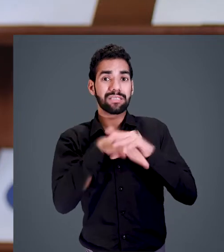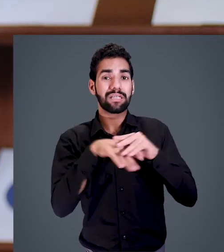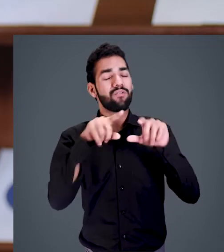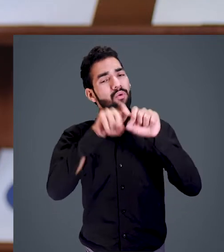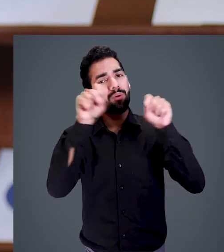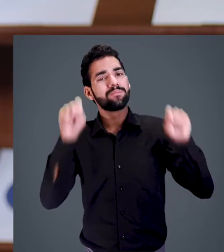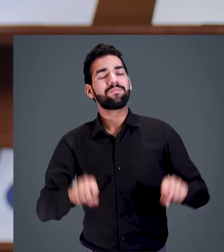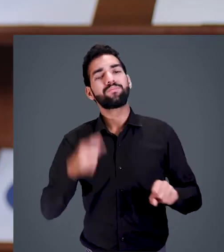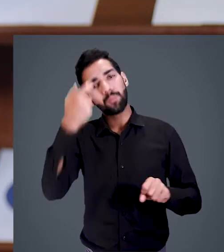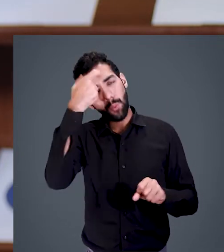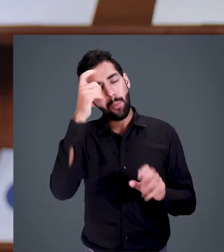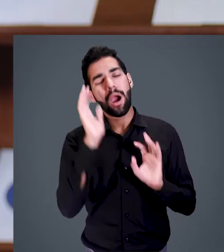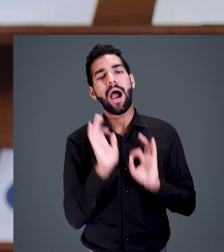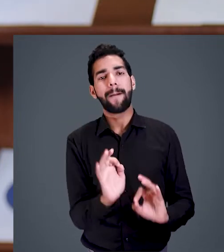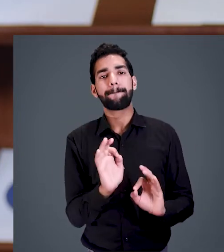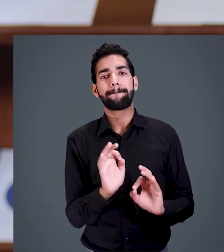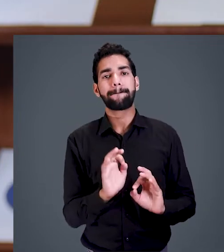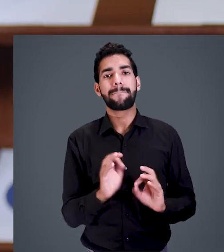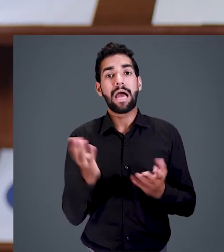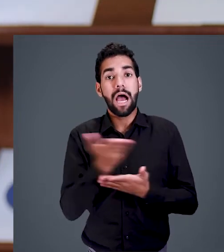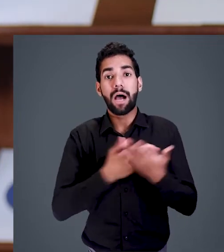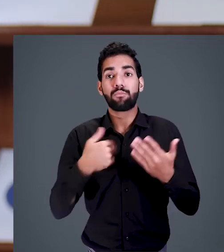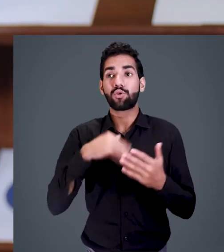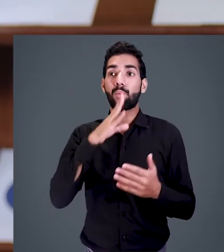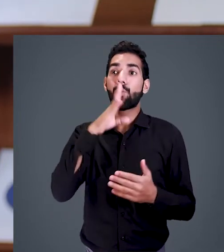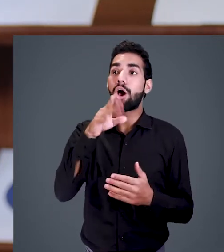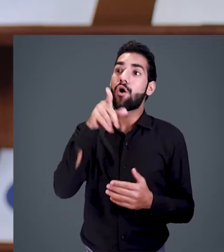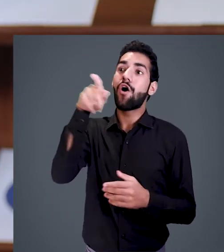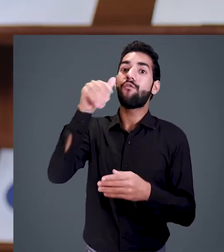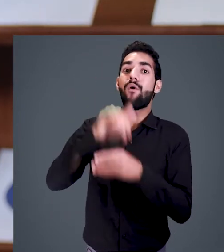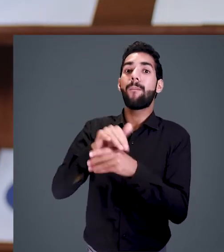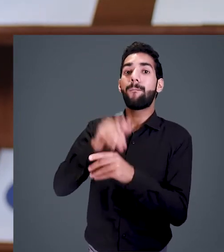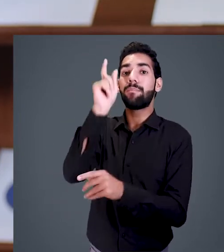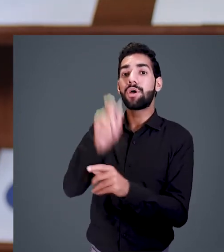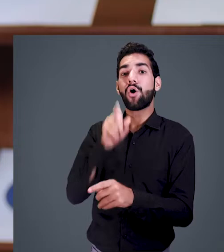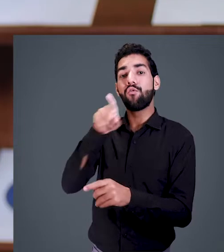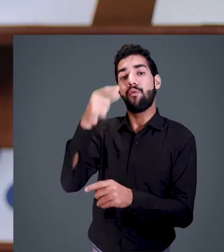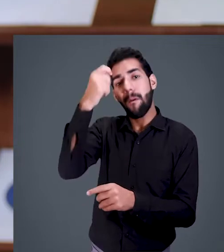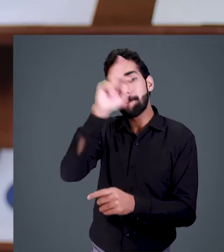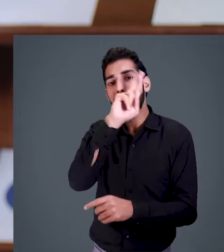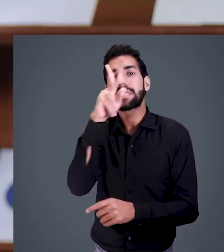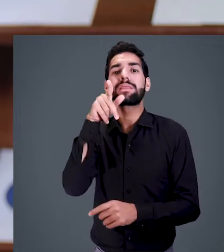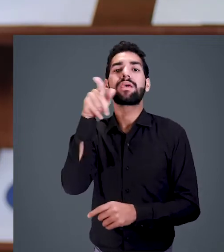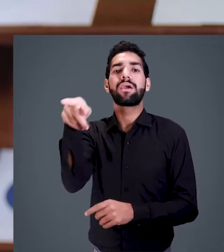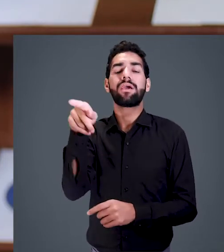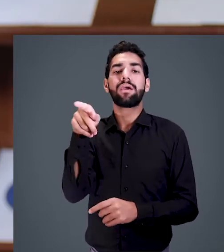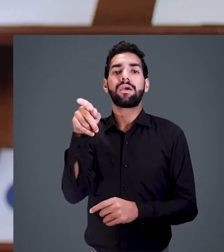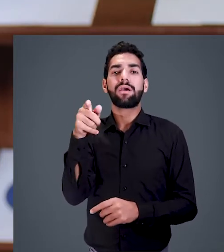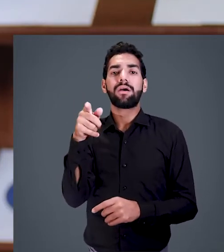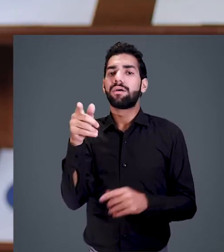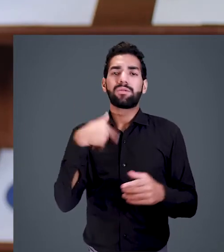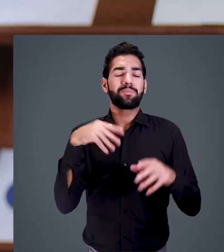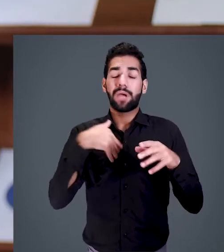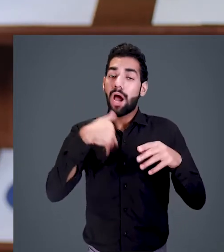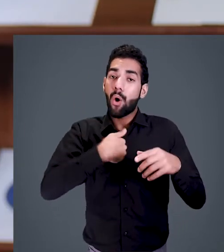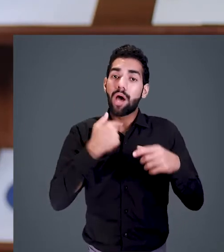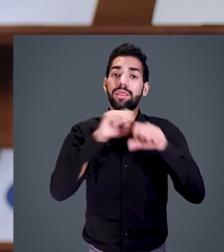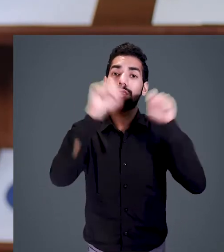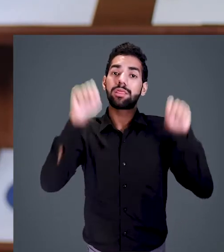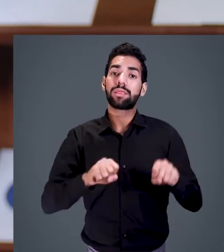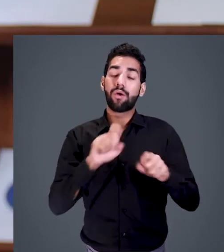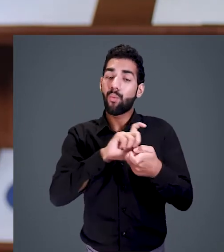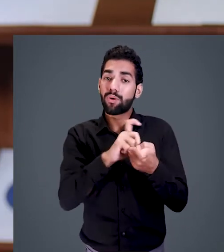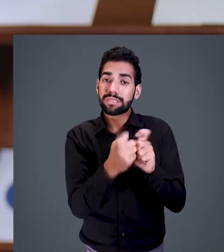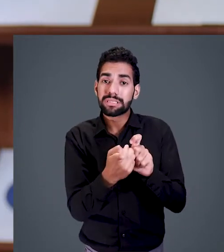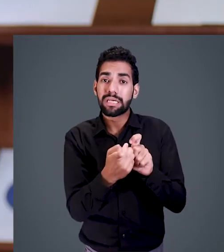ये स्ट्रक्चरल इशू है, रादर दैन कि हम ब्लेम करें किसी पॉलिटिकल पार्टी को, किसी इकोनॉमिक पॉलिसी को। हमारी स्ट्रक्चर ऑफ